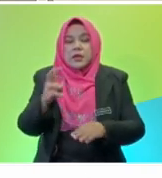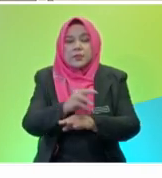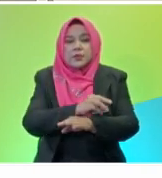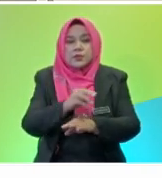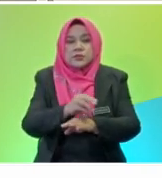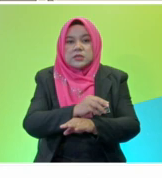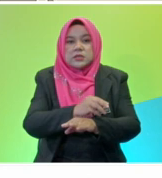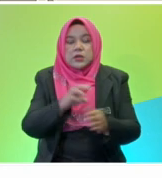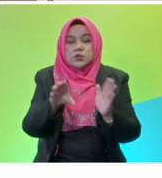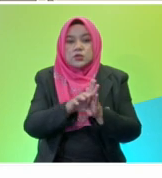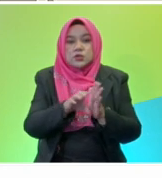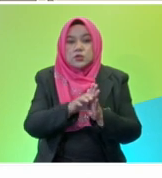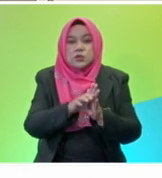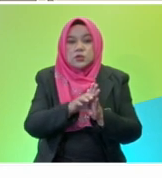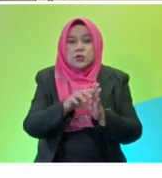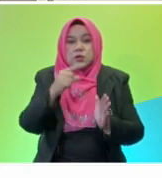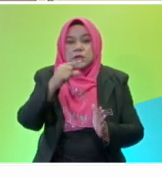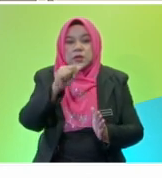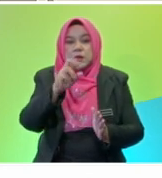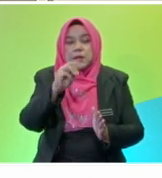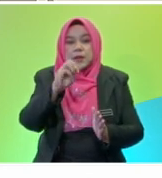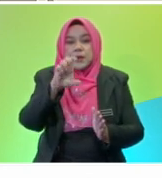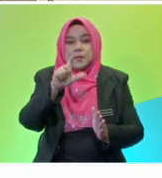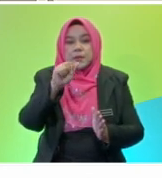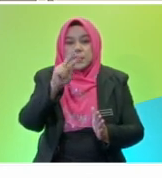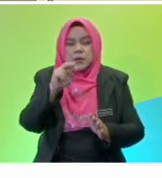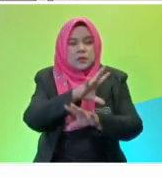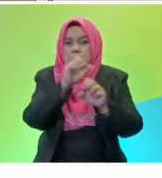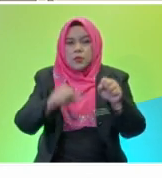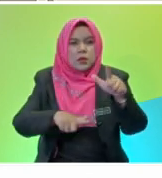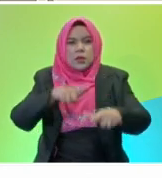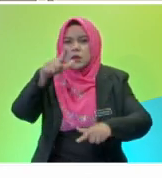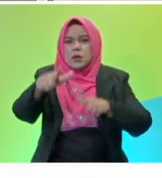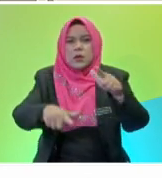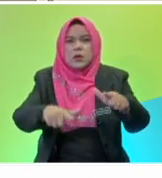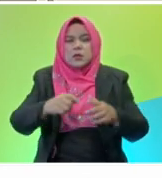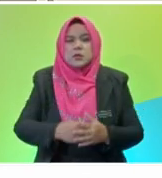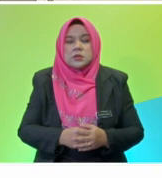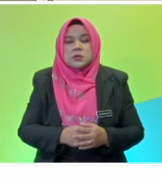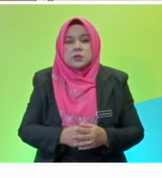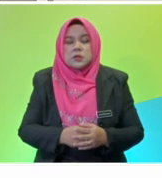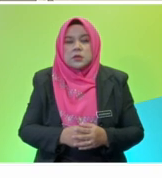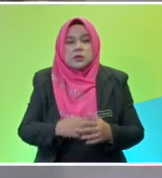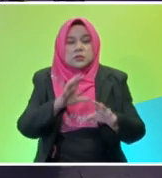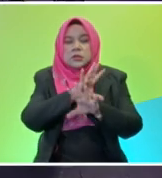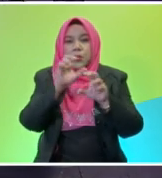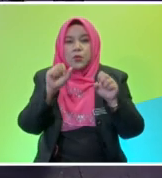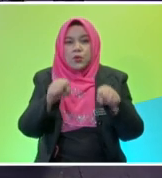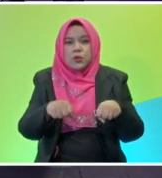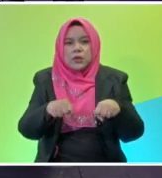alat musik secara etikanya kita tak bilang kah Oke Nah itu tak boleh tak apa